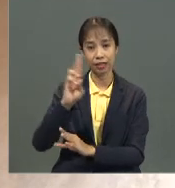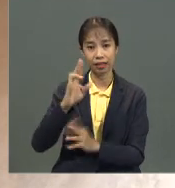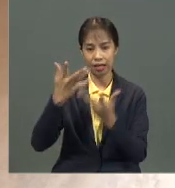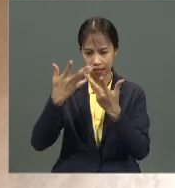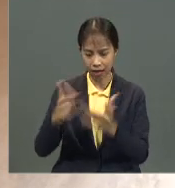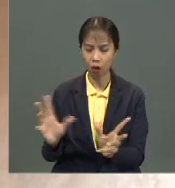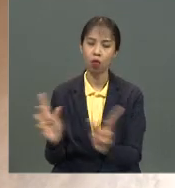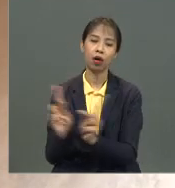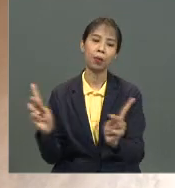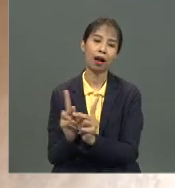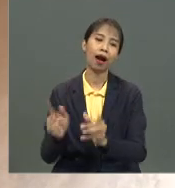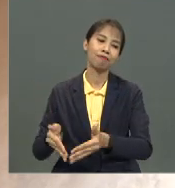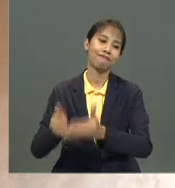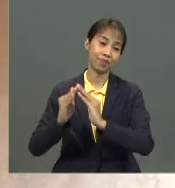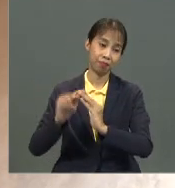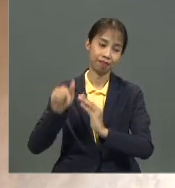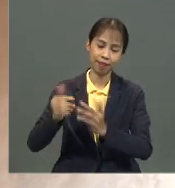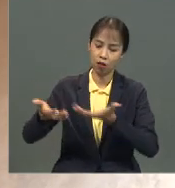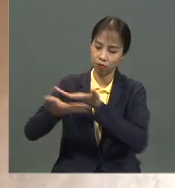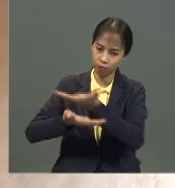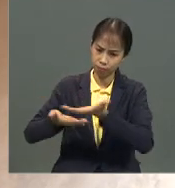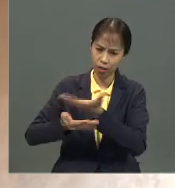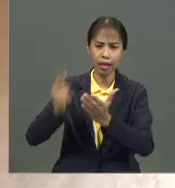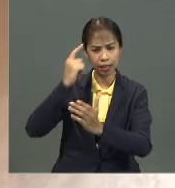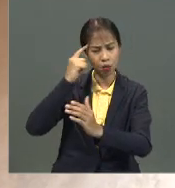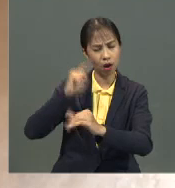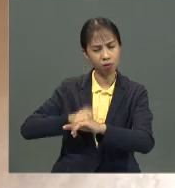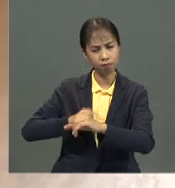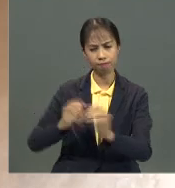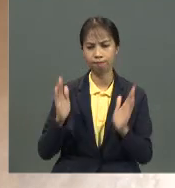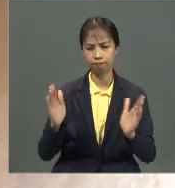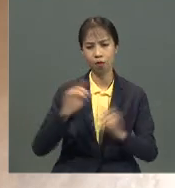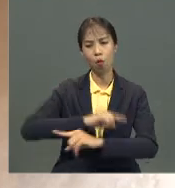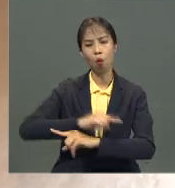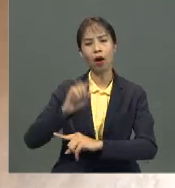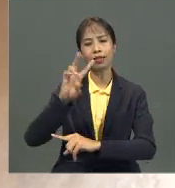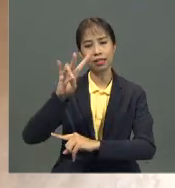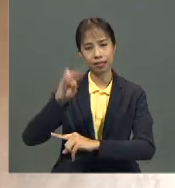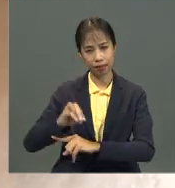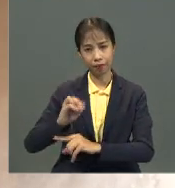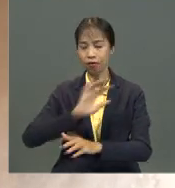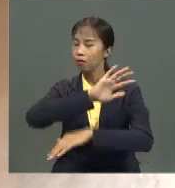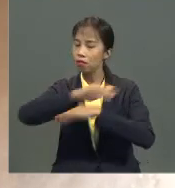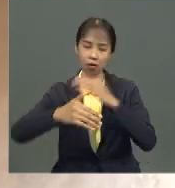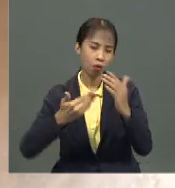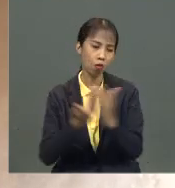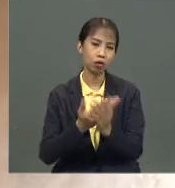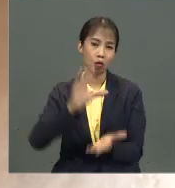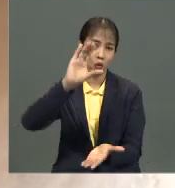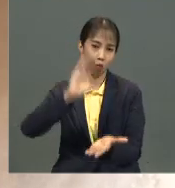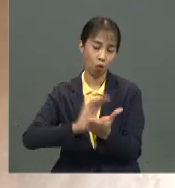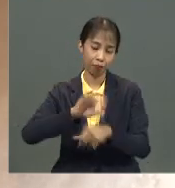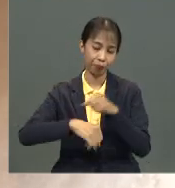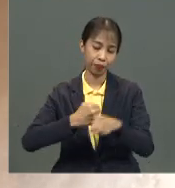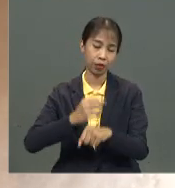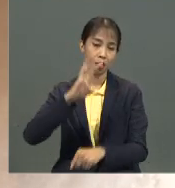ามัญเพื่อพิจารณาศึกษาในส่วนนี้คาดว่าจะใช้เวลาไม่เกิน70วันครับทั้งหมดทั้งมวลการพิจารณาร่างพระราชบัญญัติงบประมาณรายจ่ายประจ